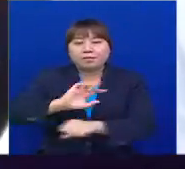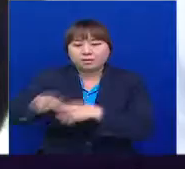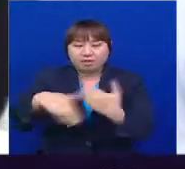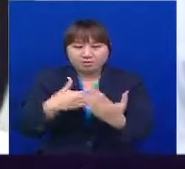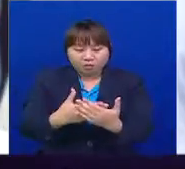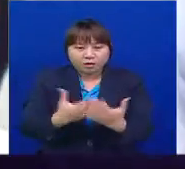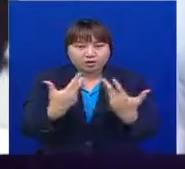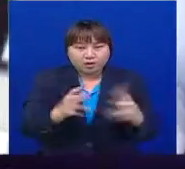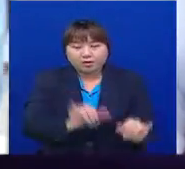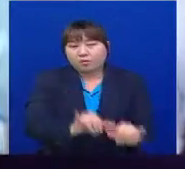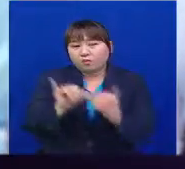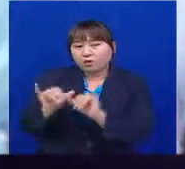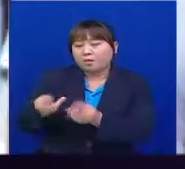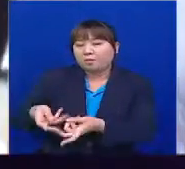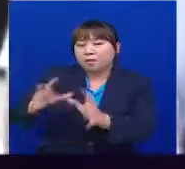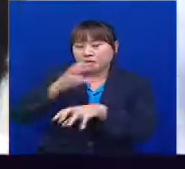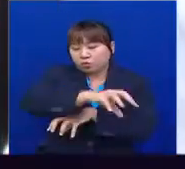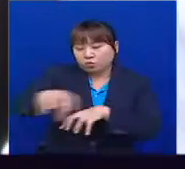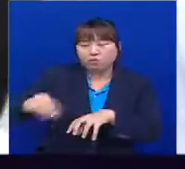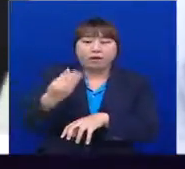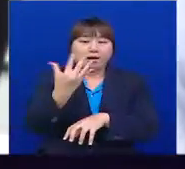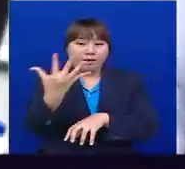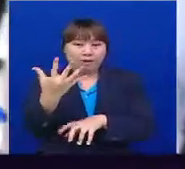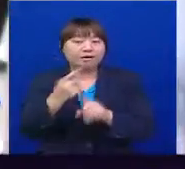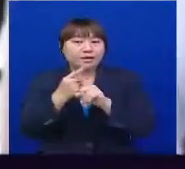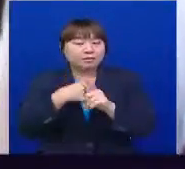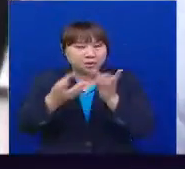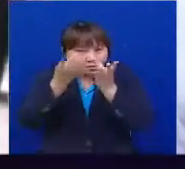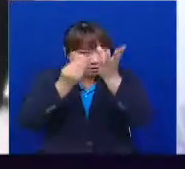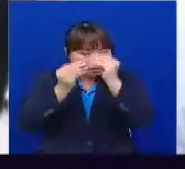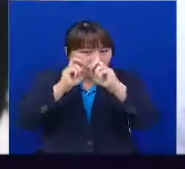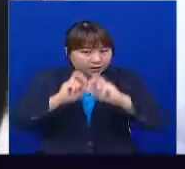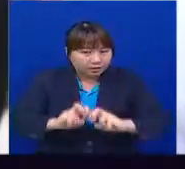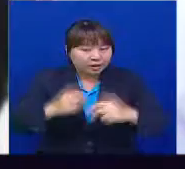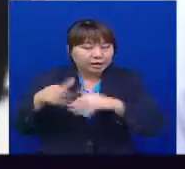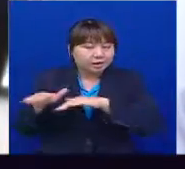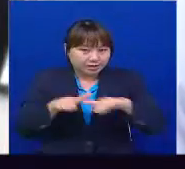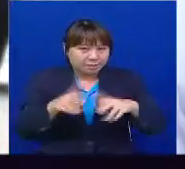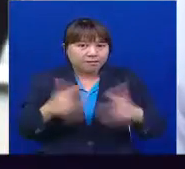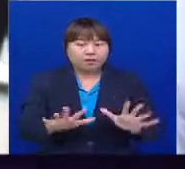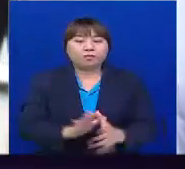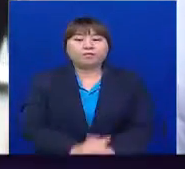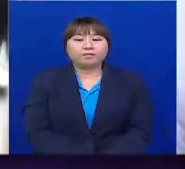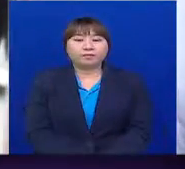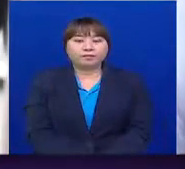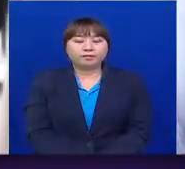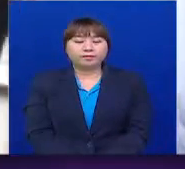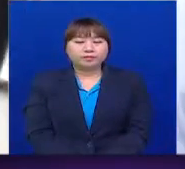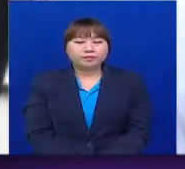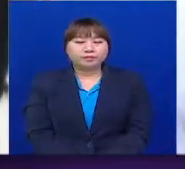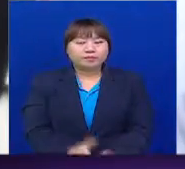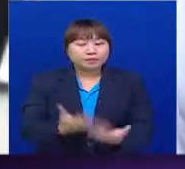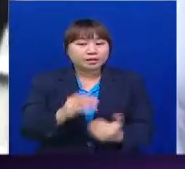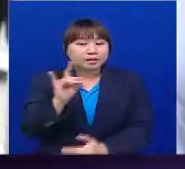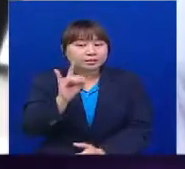ครับแล้วก็อพยพไปปล่อยตาม5จุดตามที่เราได้ศึกษาแล้วก็เตรียมพื้นที่เอาไว้แล้วนะครับ ศึกษายังไงบ้างคะในการที่จะนำ